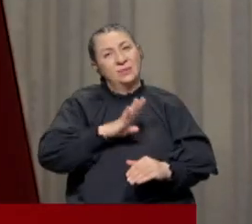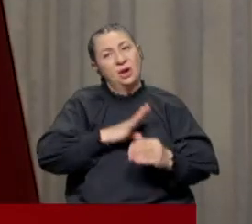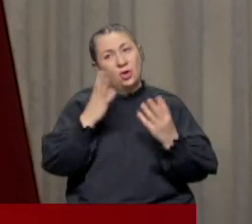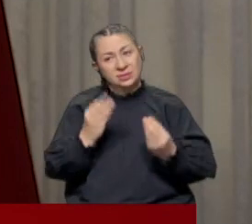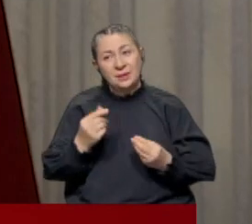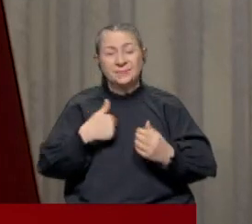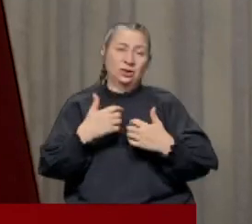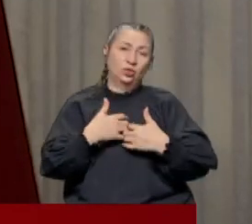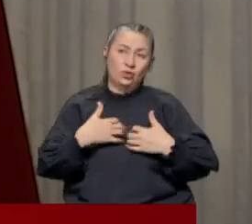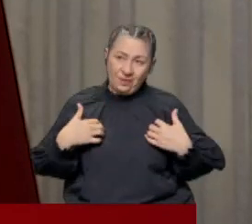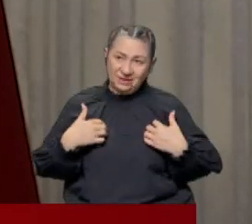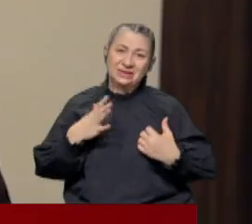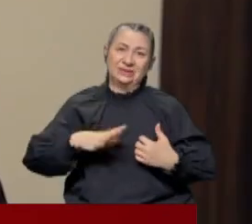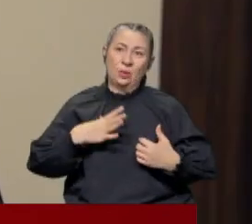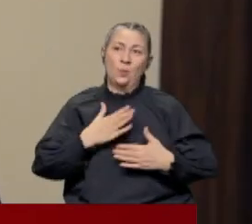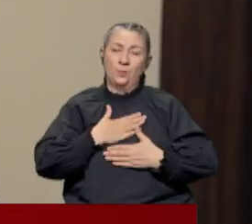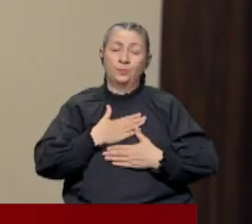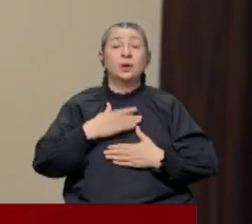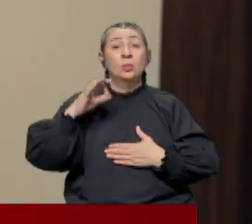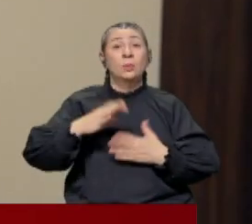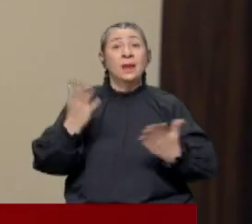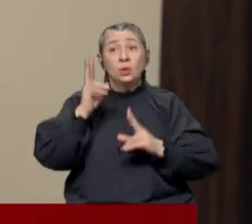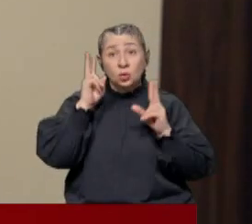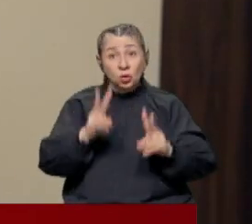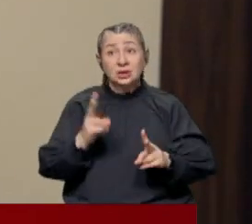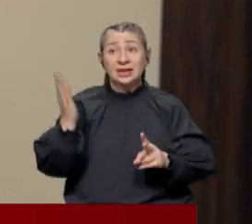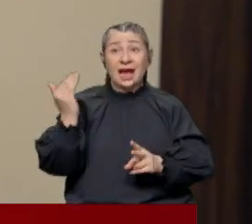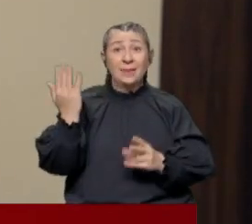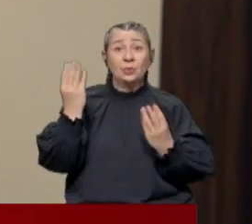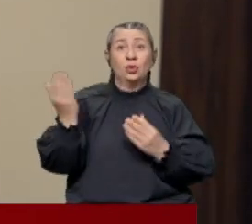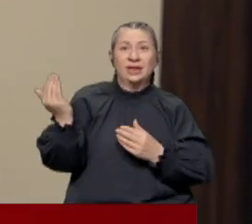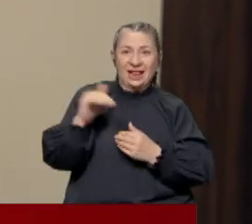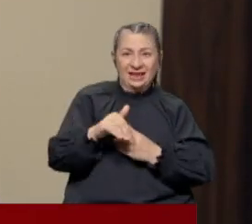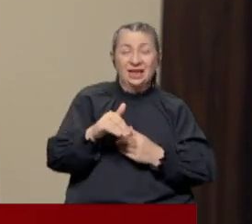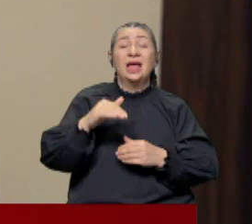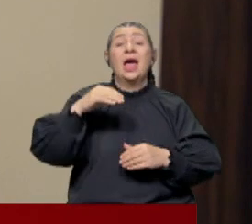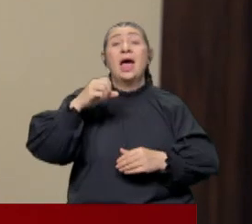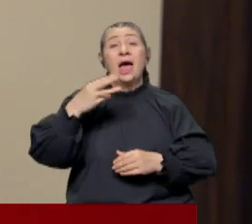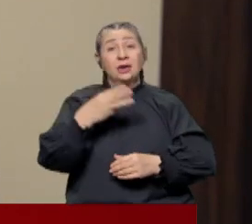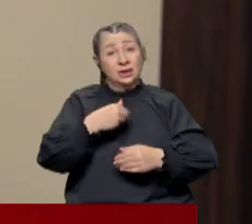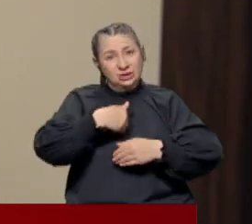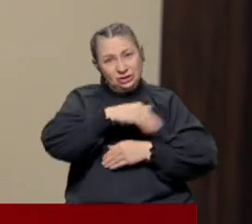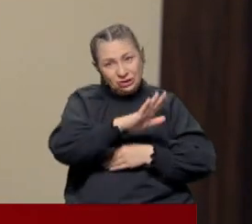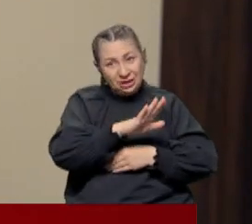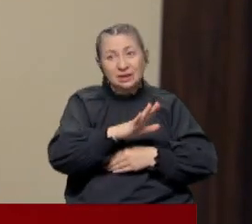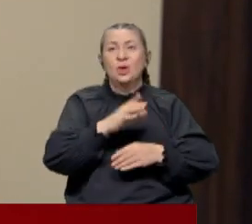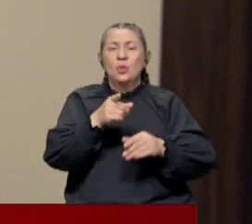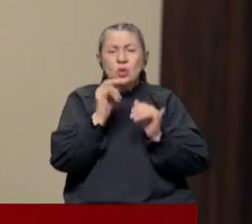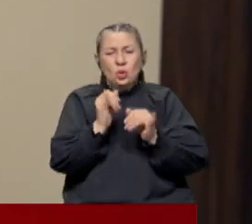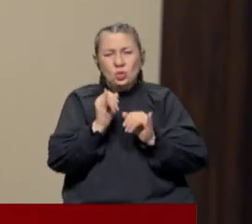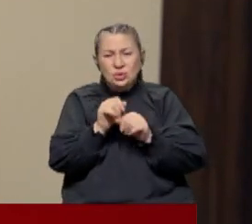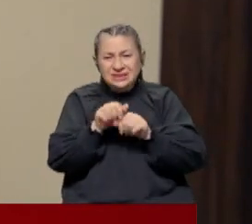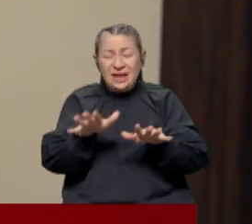olmasını, bize güvenmesini istiyorum. Bugün bile görüyoruz gelmekte olanın geldiğini. Tayyip Erdoğan gidecek, ucube rejim